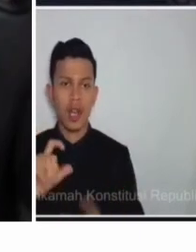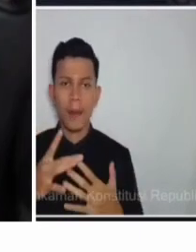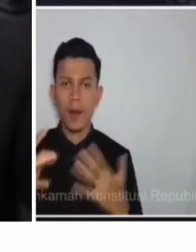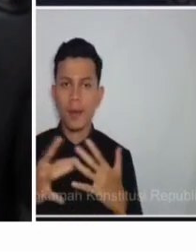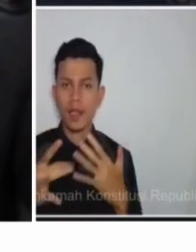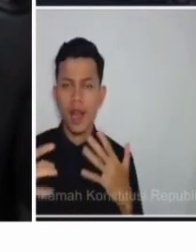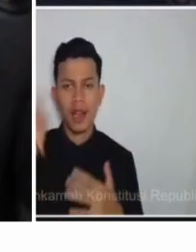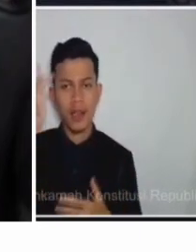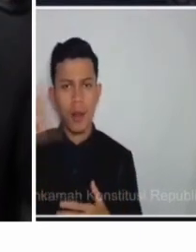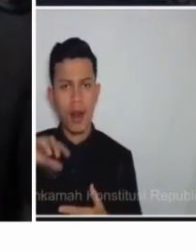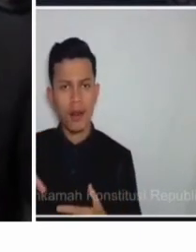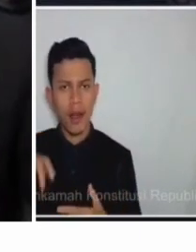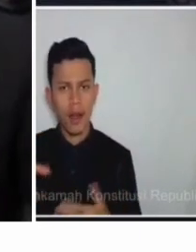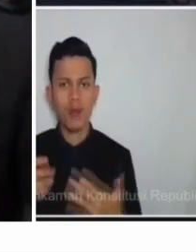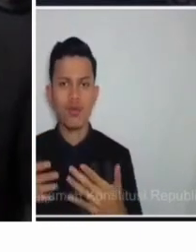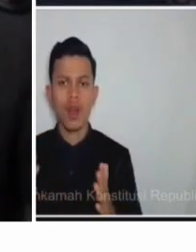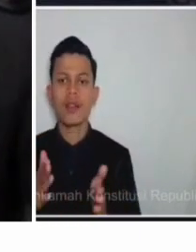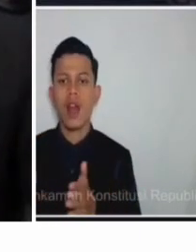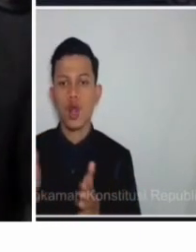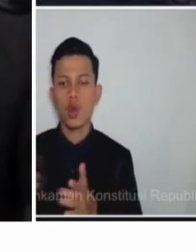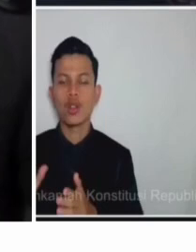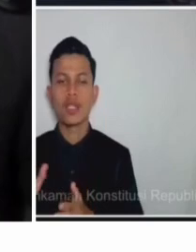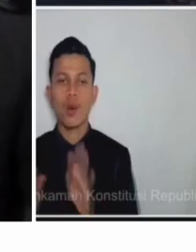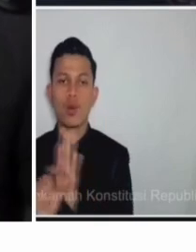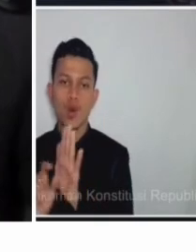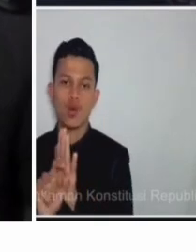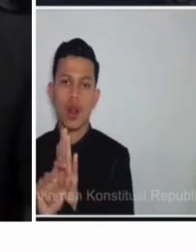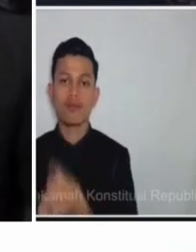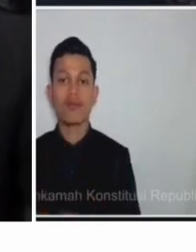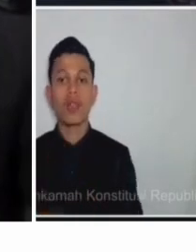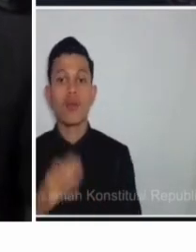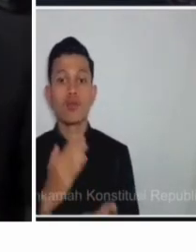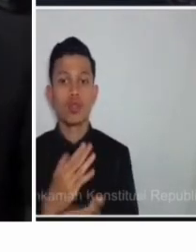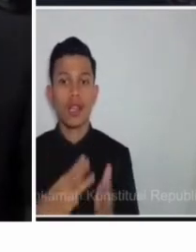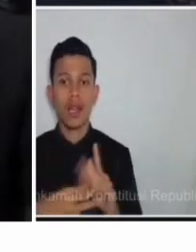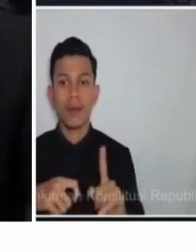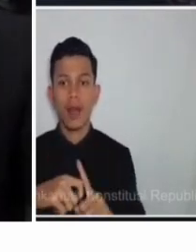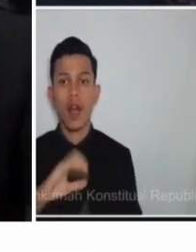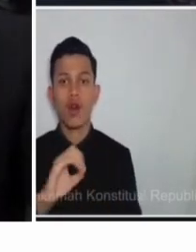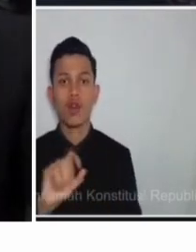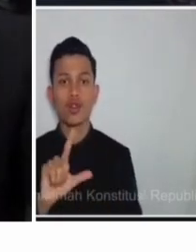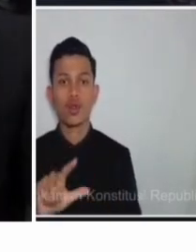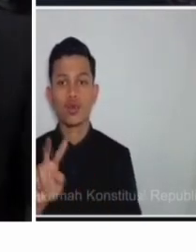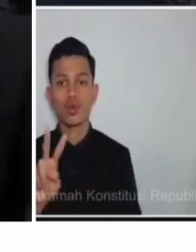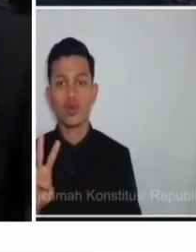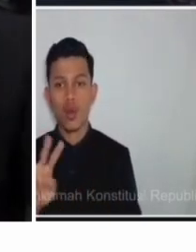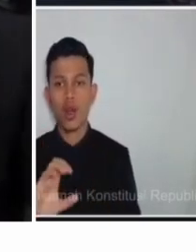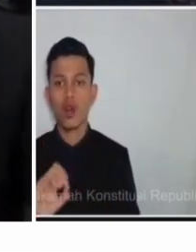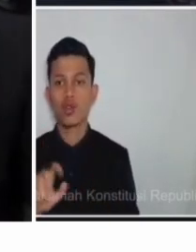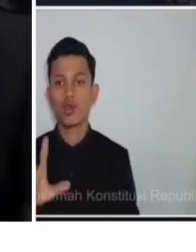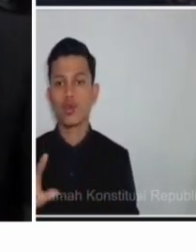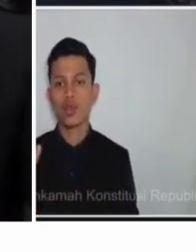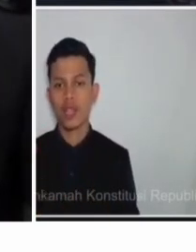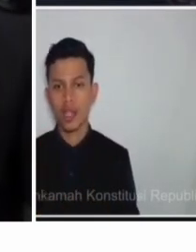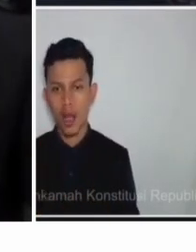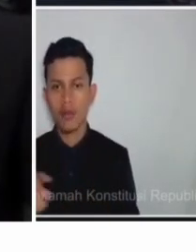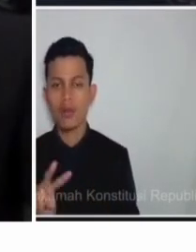24 Tahun 2003 di Pasal 10 ayat 1 norma di pasal 24c ayat 1 itu diturunkan lagi